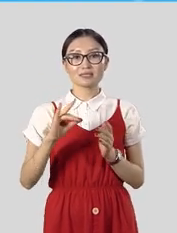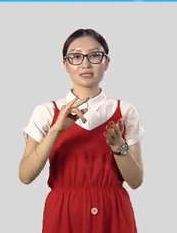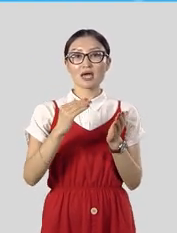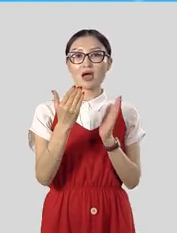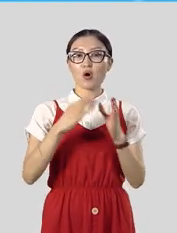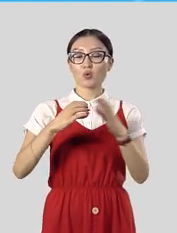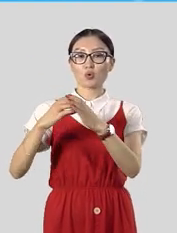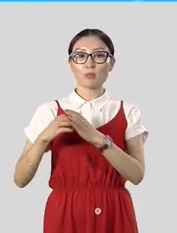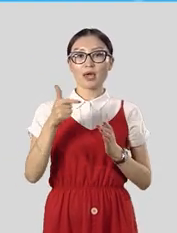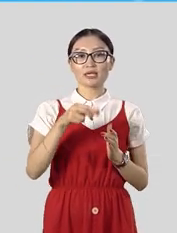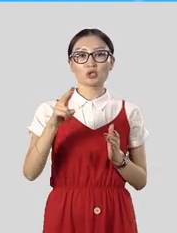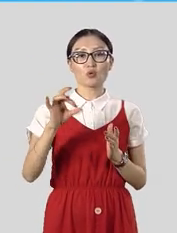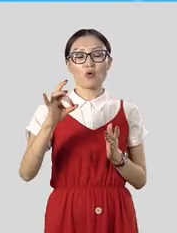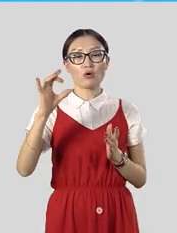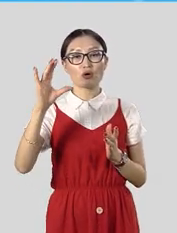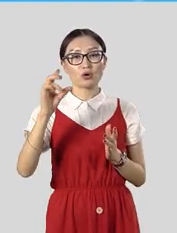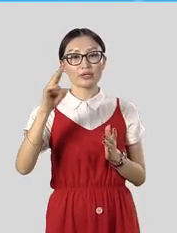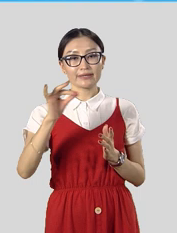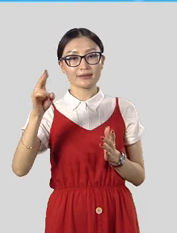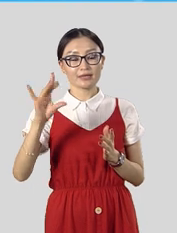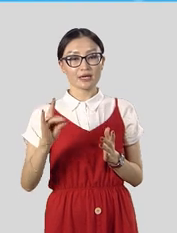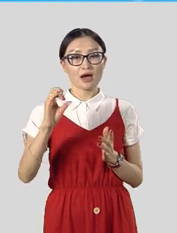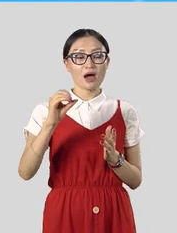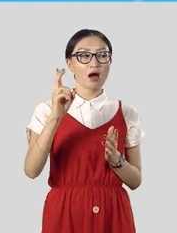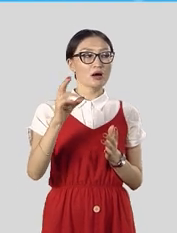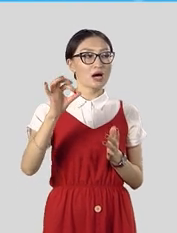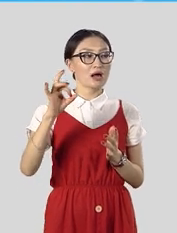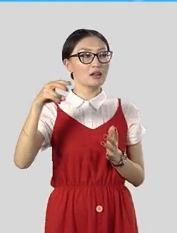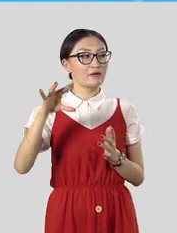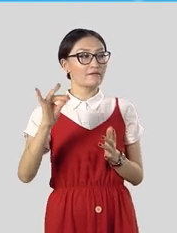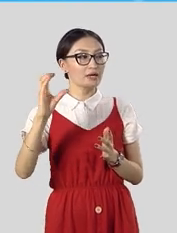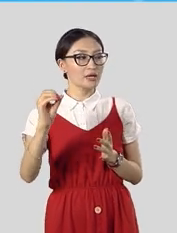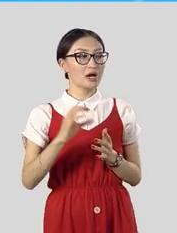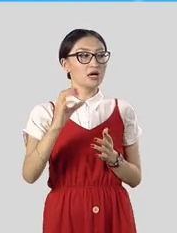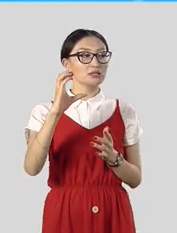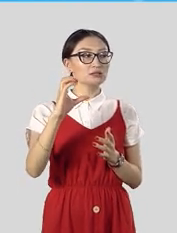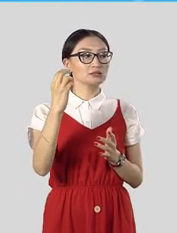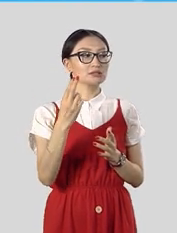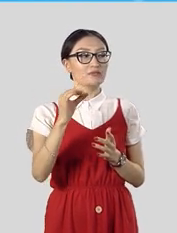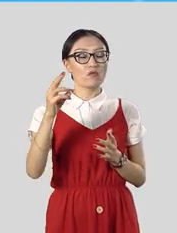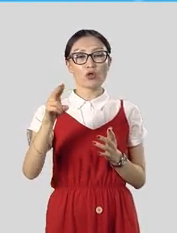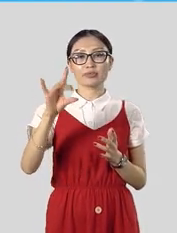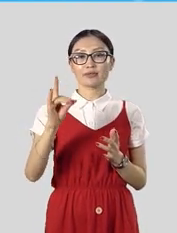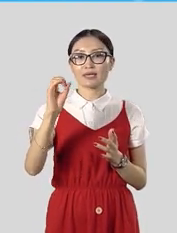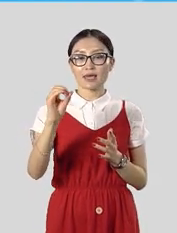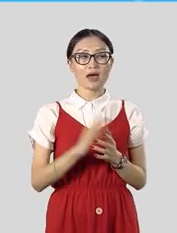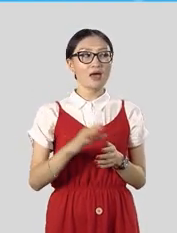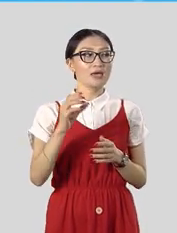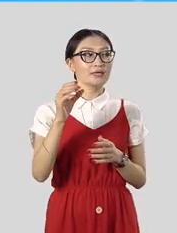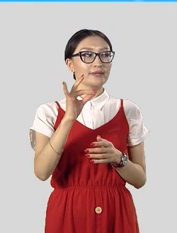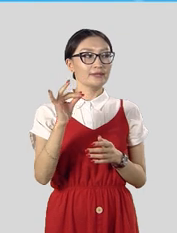гидроидные, коралловые полипы, сцифоидные медузы. а также подтип